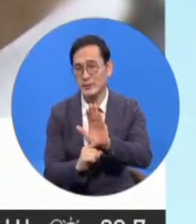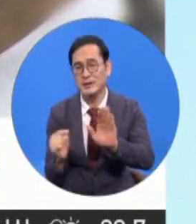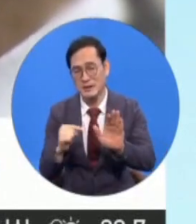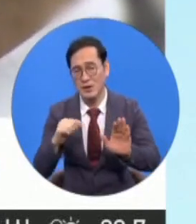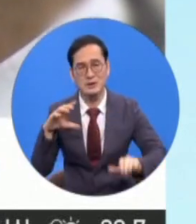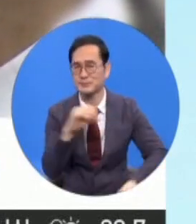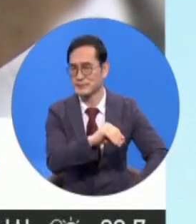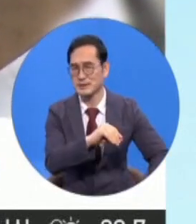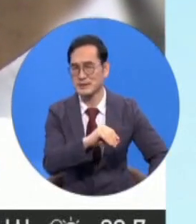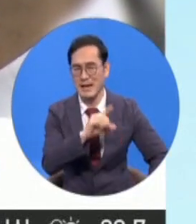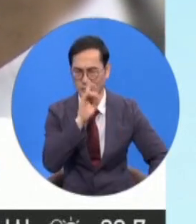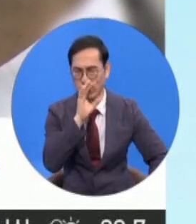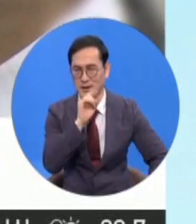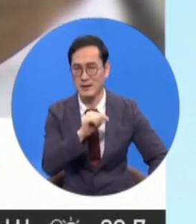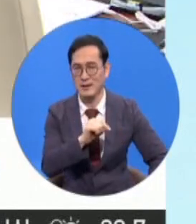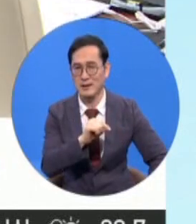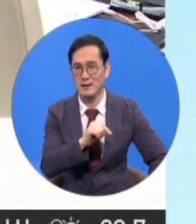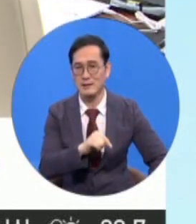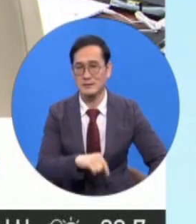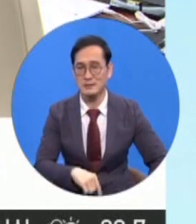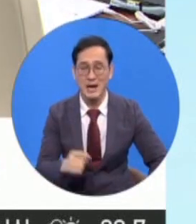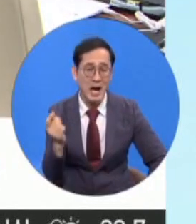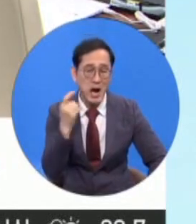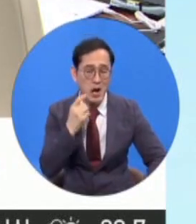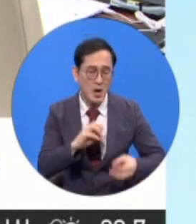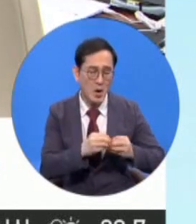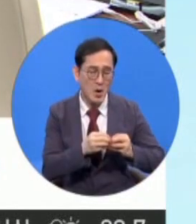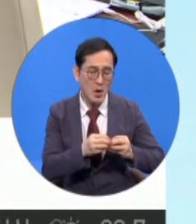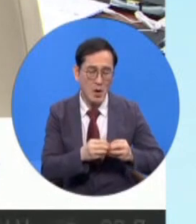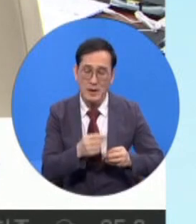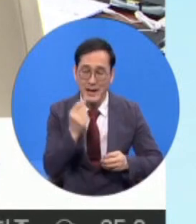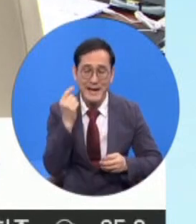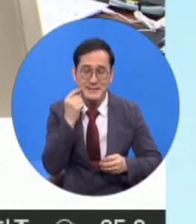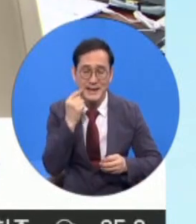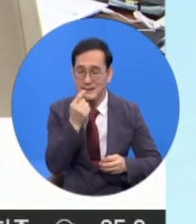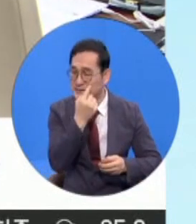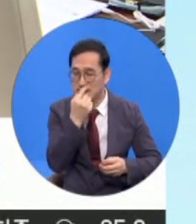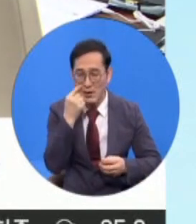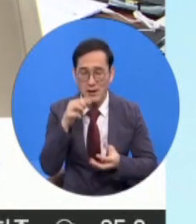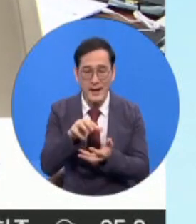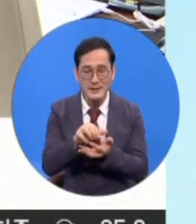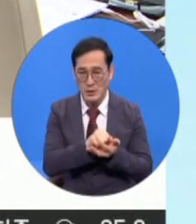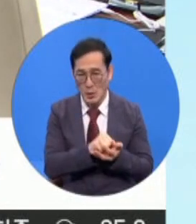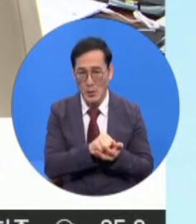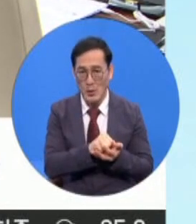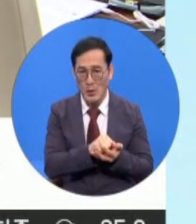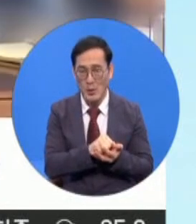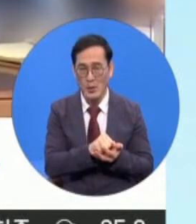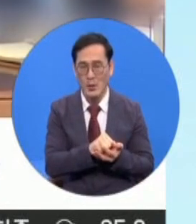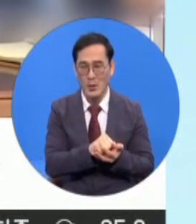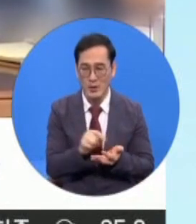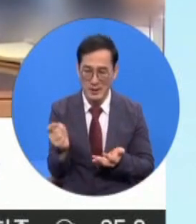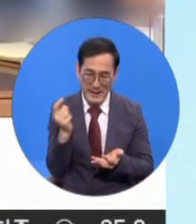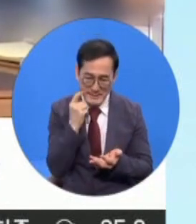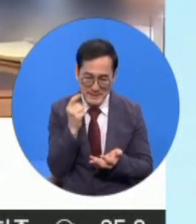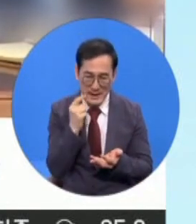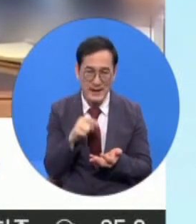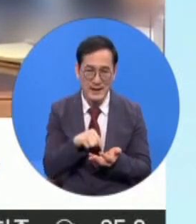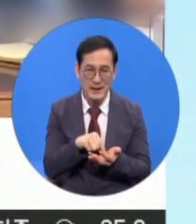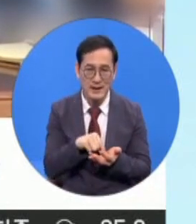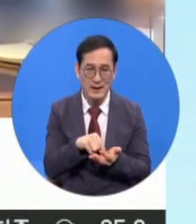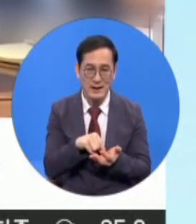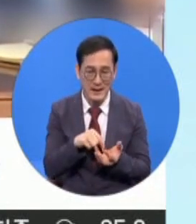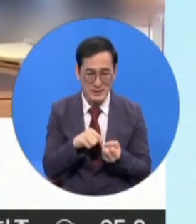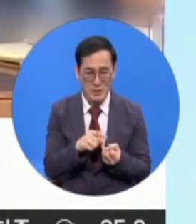돼 있다는 건데 두가지 져 만약에 허위로 조작된 증거 이나 아니면 허 인해 온 님을 충분히 알 수 있음에도 불구하고